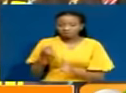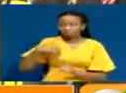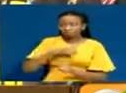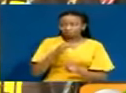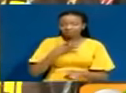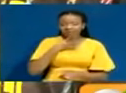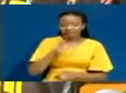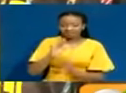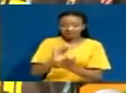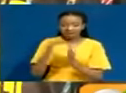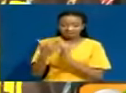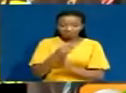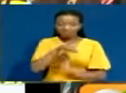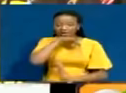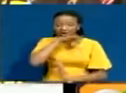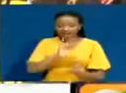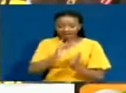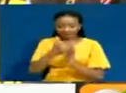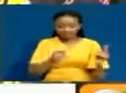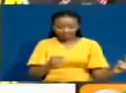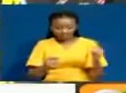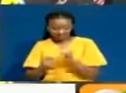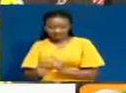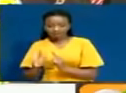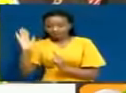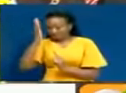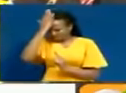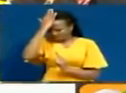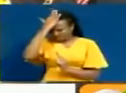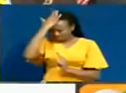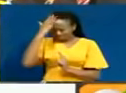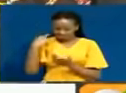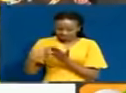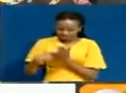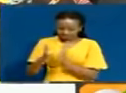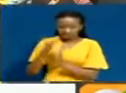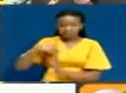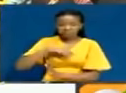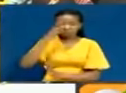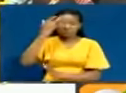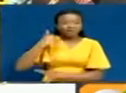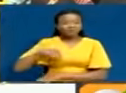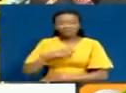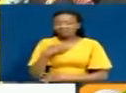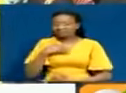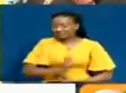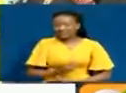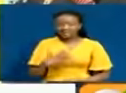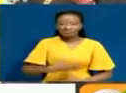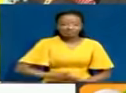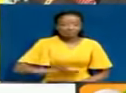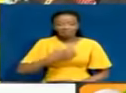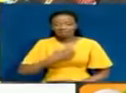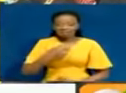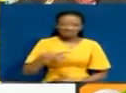approach of Baba coming to talk to us, humbling himself, because we are tired of people chest thumping